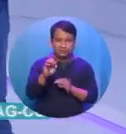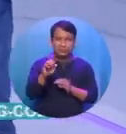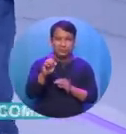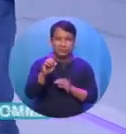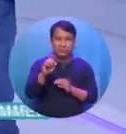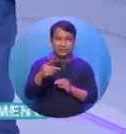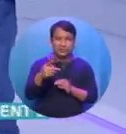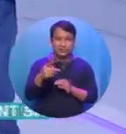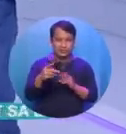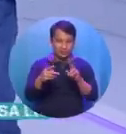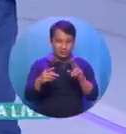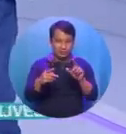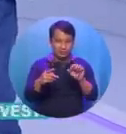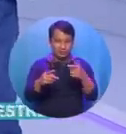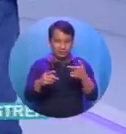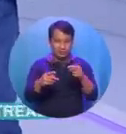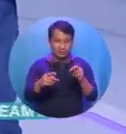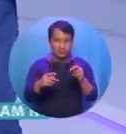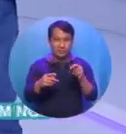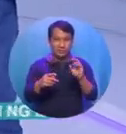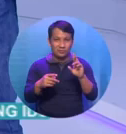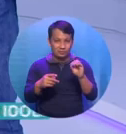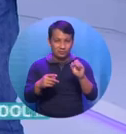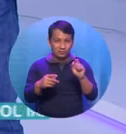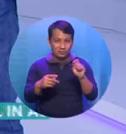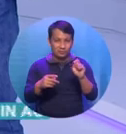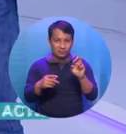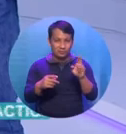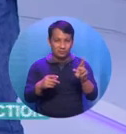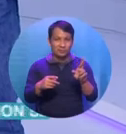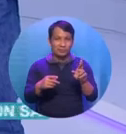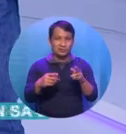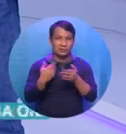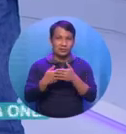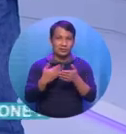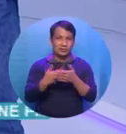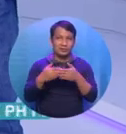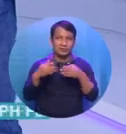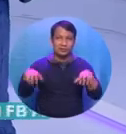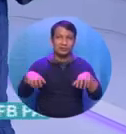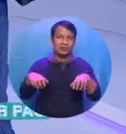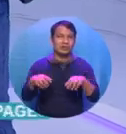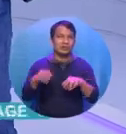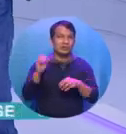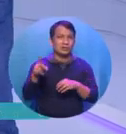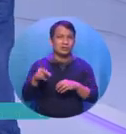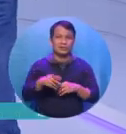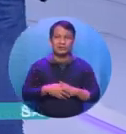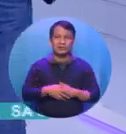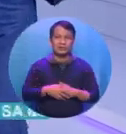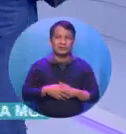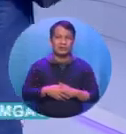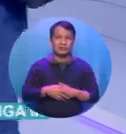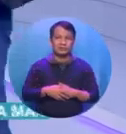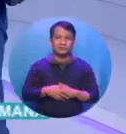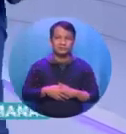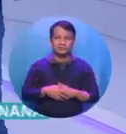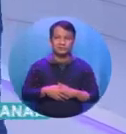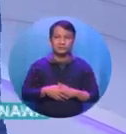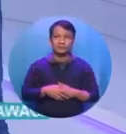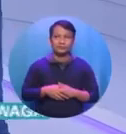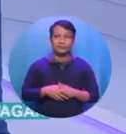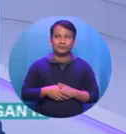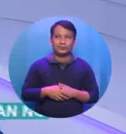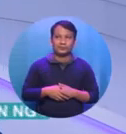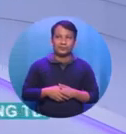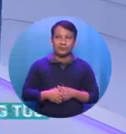mo? Ha? Uling roasters. Opo, malapit-lapit lang po yung dito, sa akin. Oh, sabihin mo nga, uling roasters,